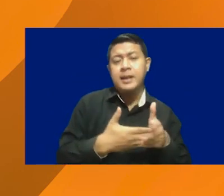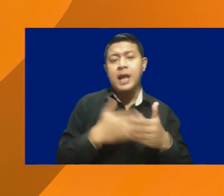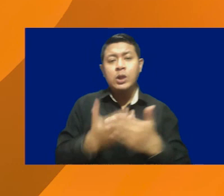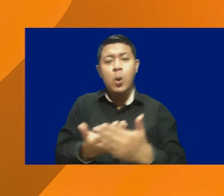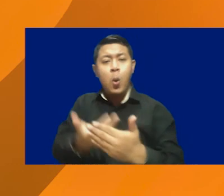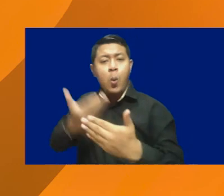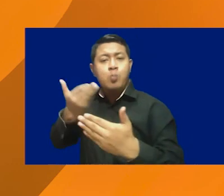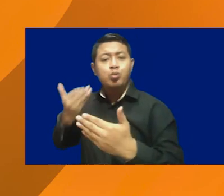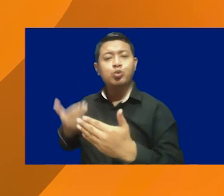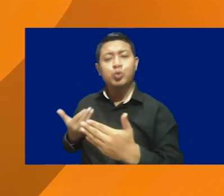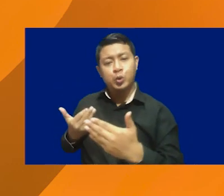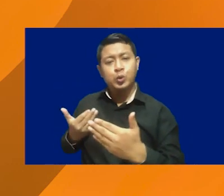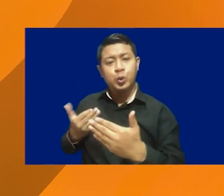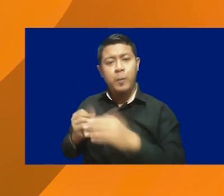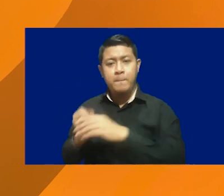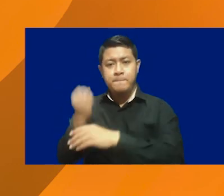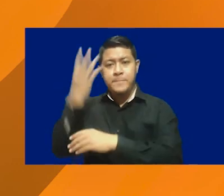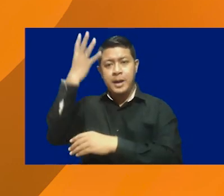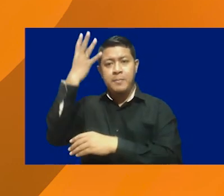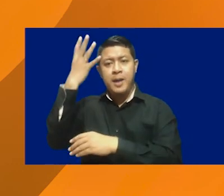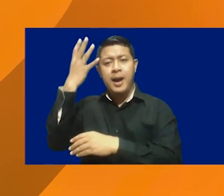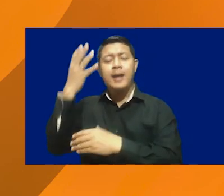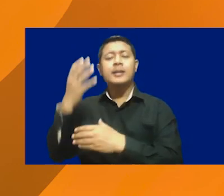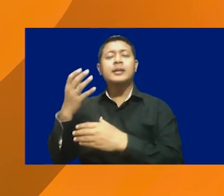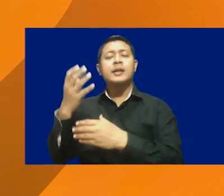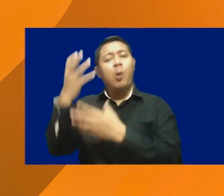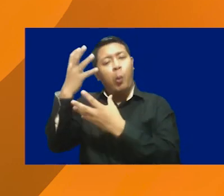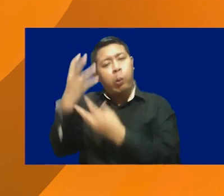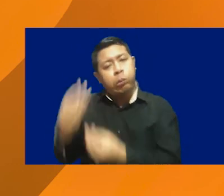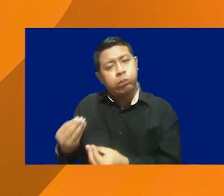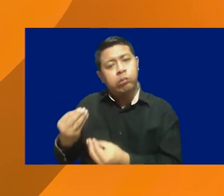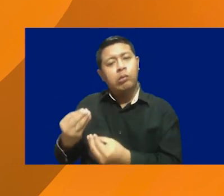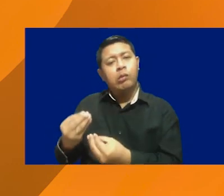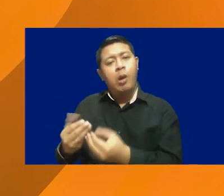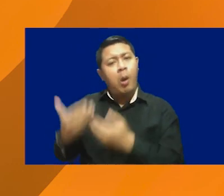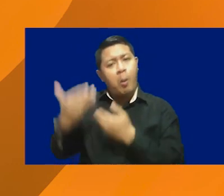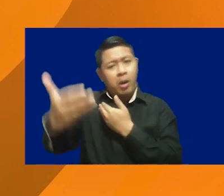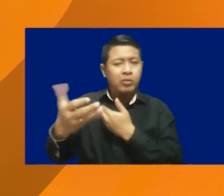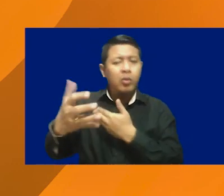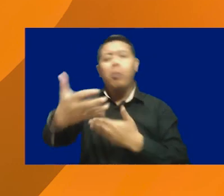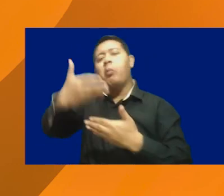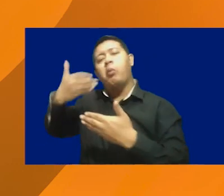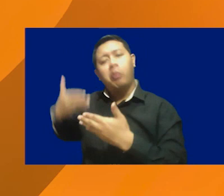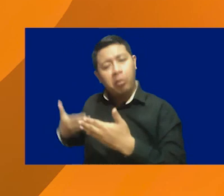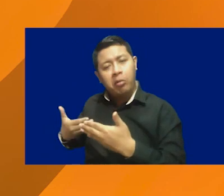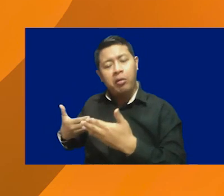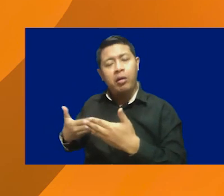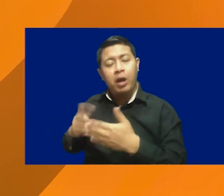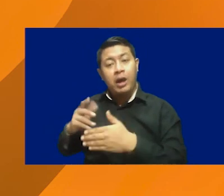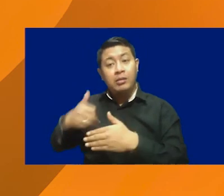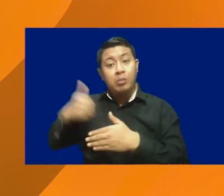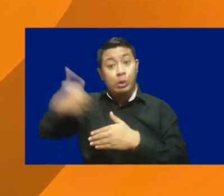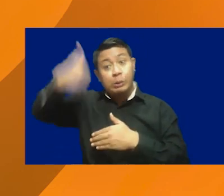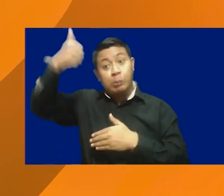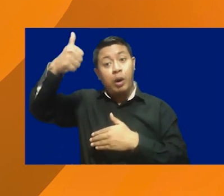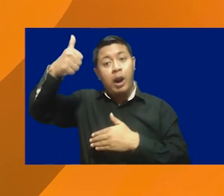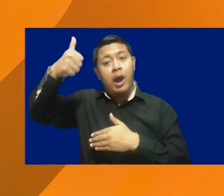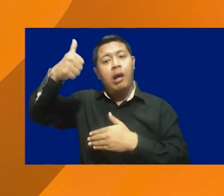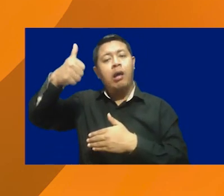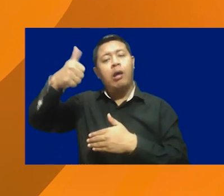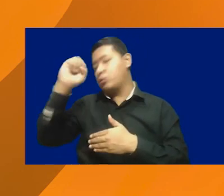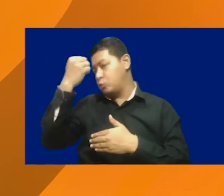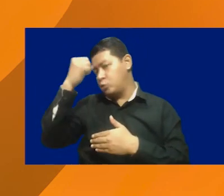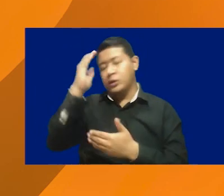kita menjadi terhambat, bahkan mundur proses pemanusiaan kita. Membuat kita yang tadinya mau